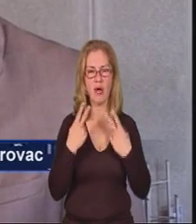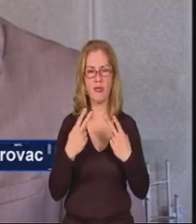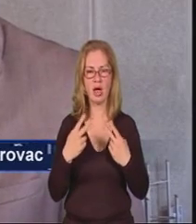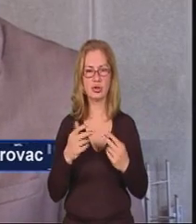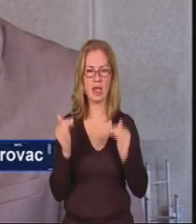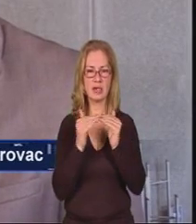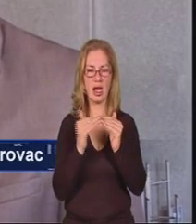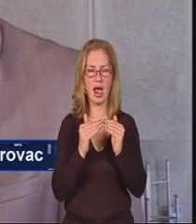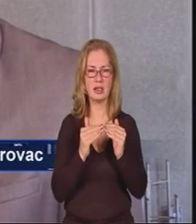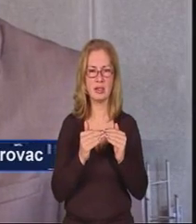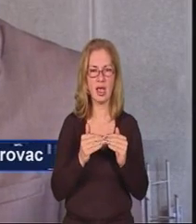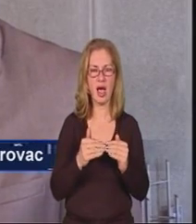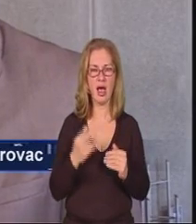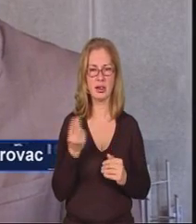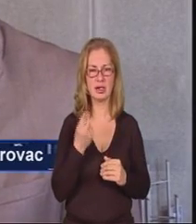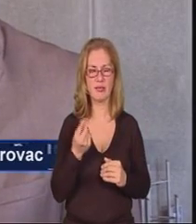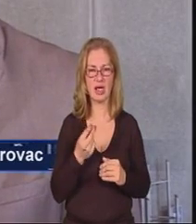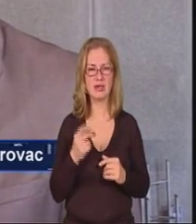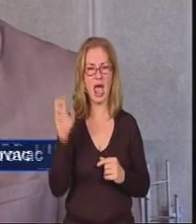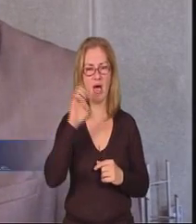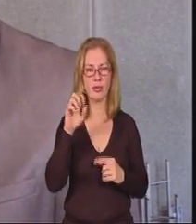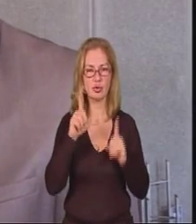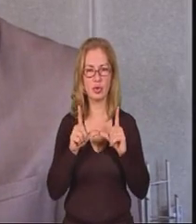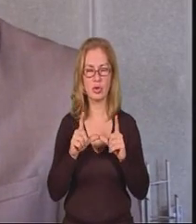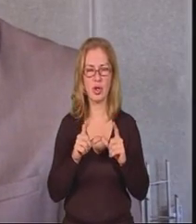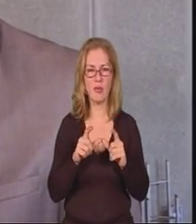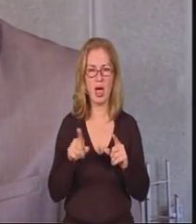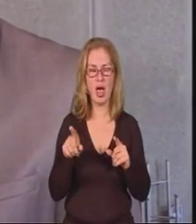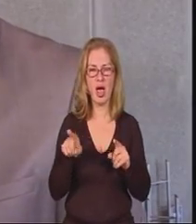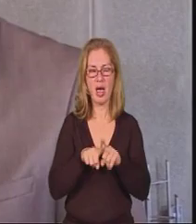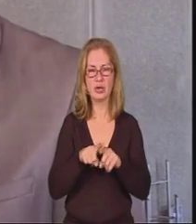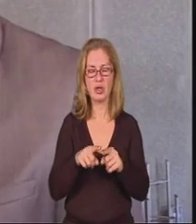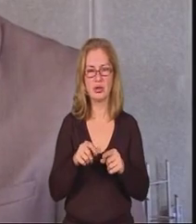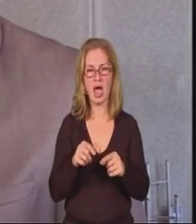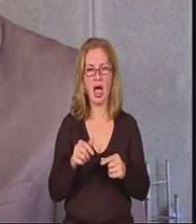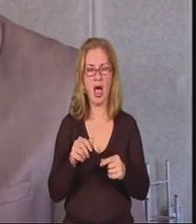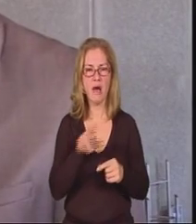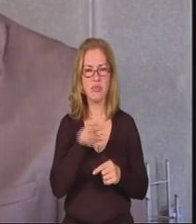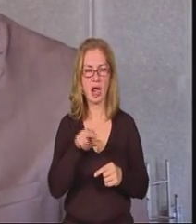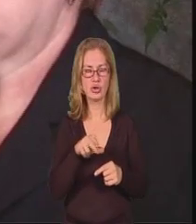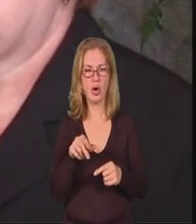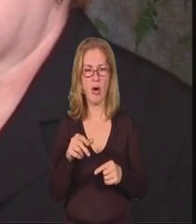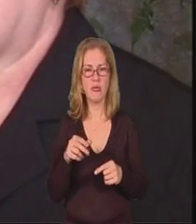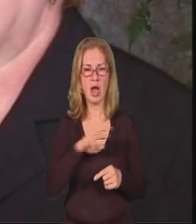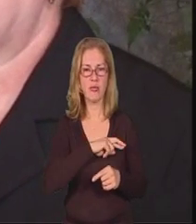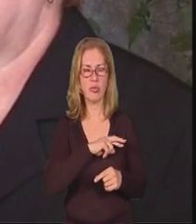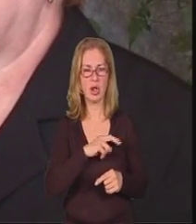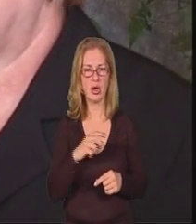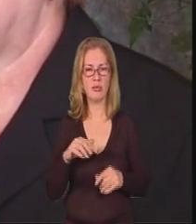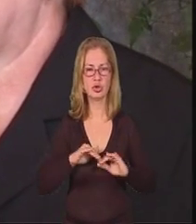je ta saradnja Srbije generalno s Europskom unijom, ali naravno i sa našom, da kažem, i Bratskom republikom Slovačkom.